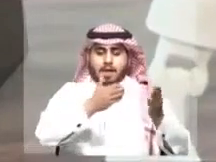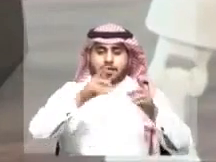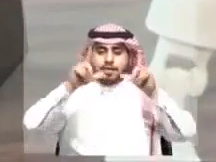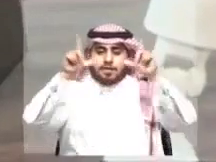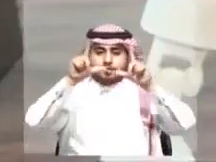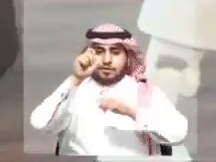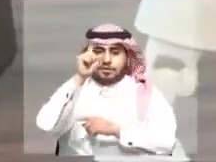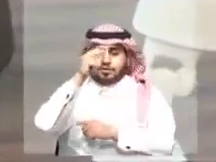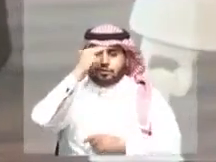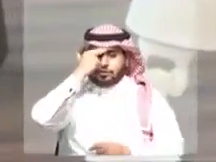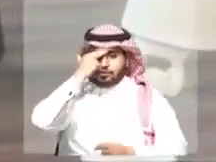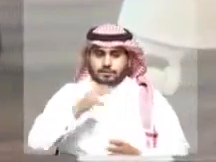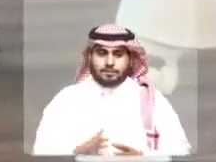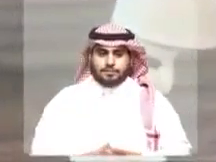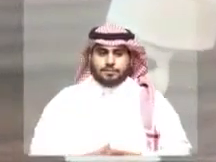السعودية.